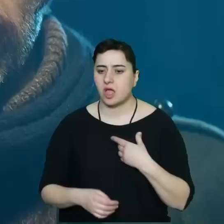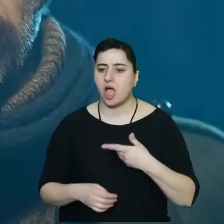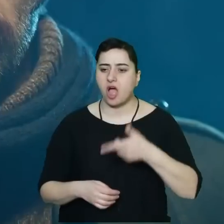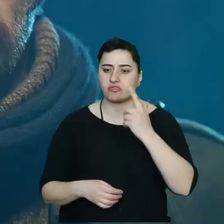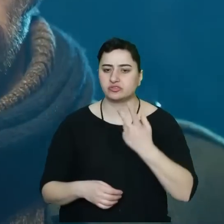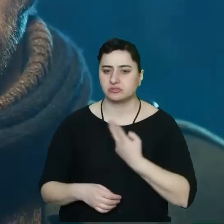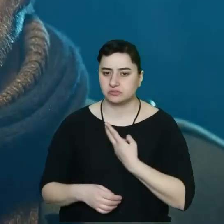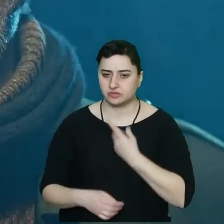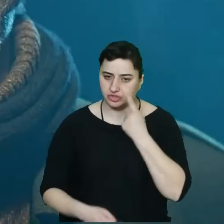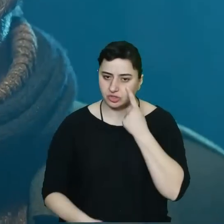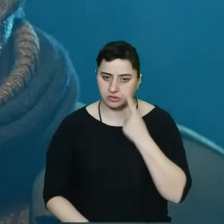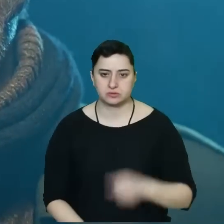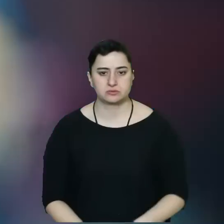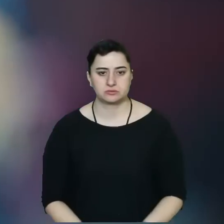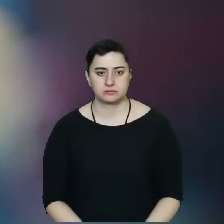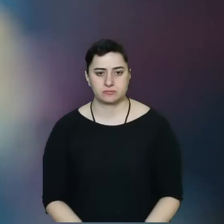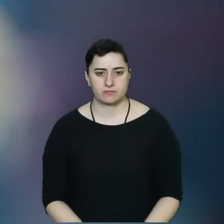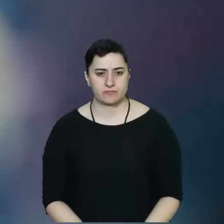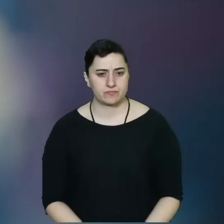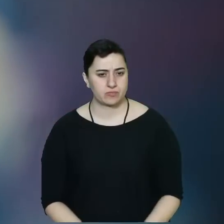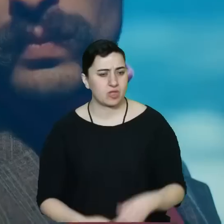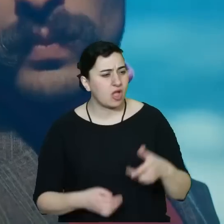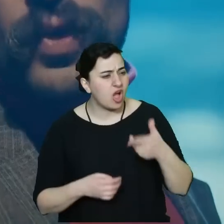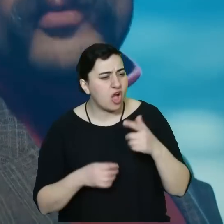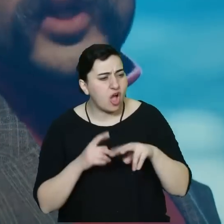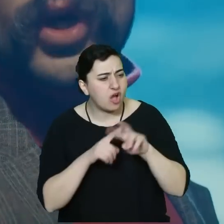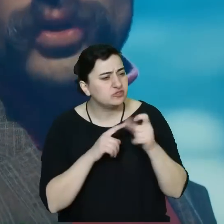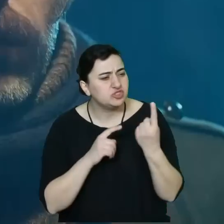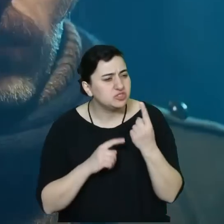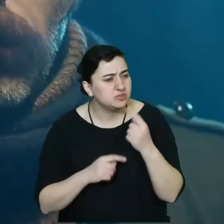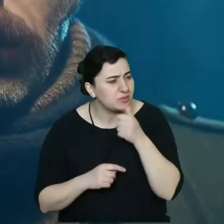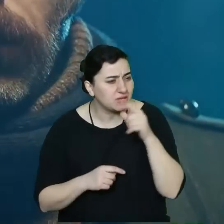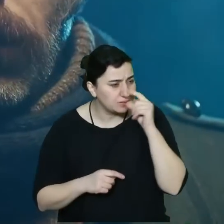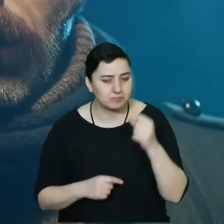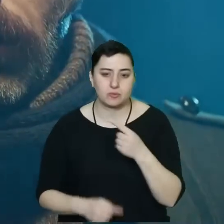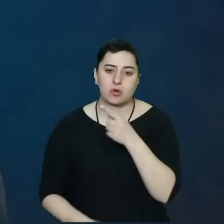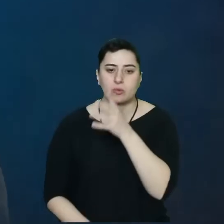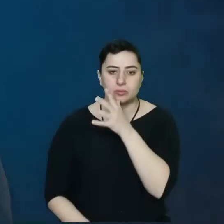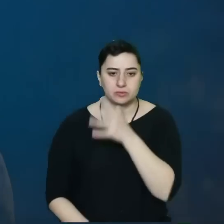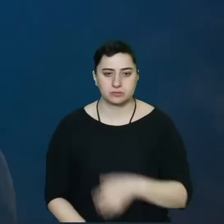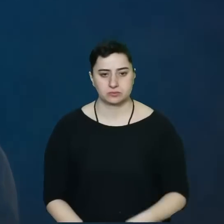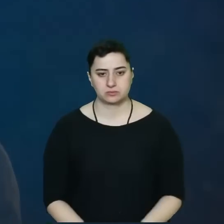şahidiyim. Piyangocu irkildi. Avcı Bey kim? O biliyor.